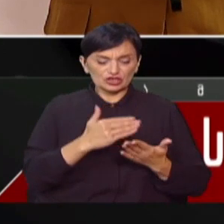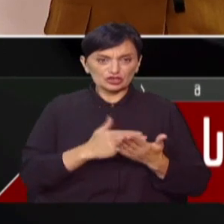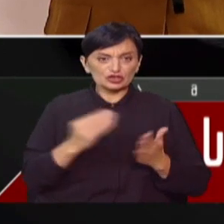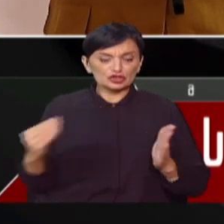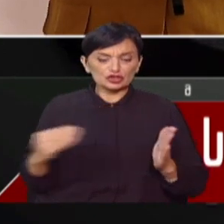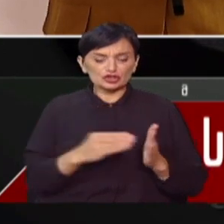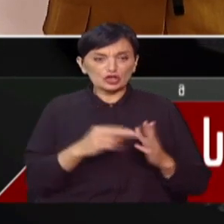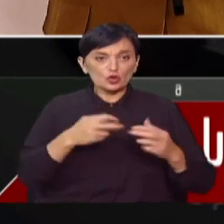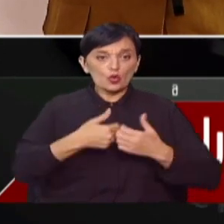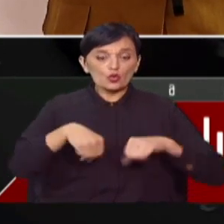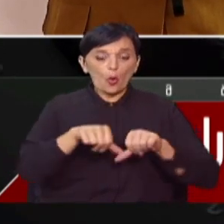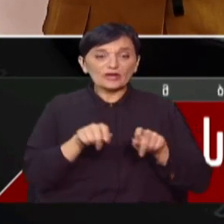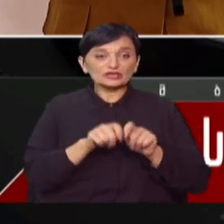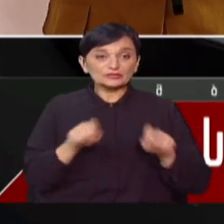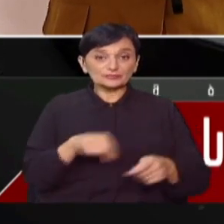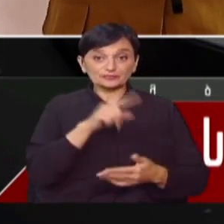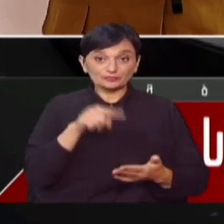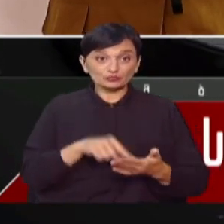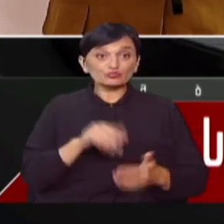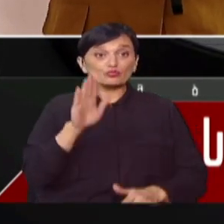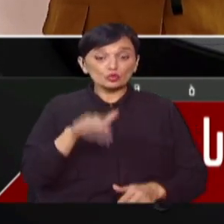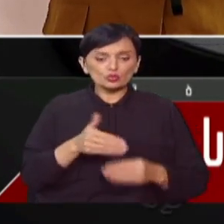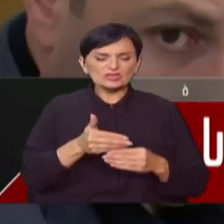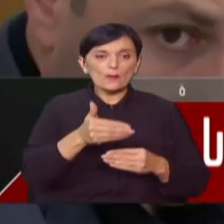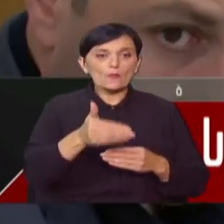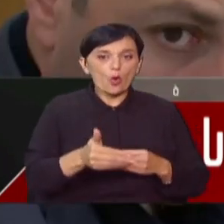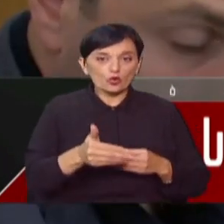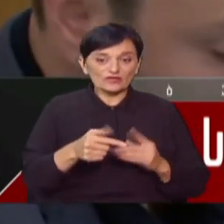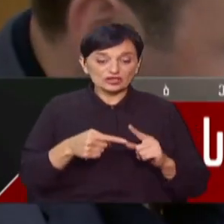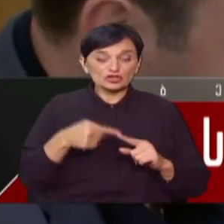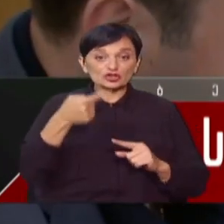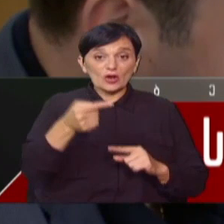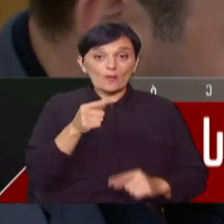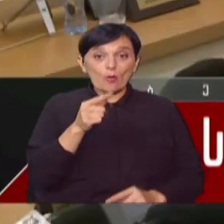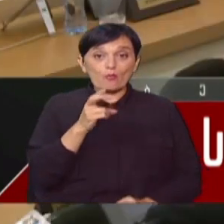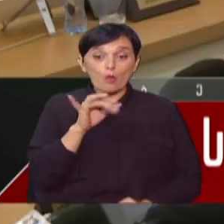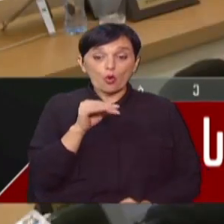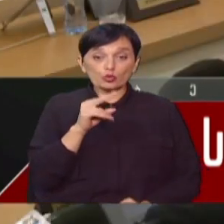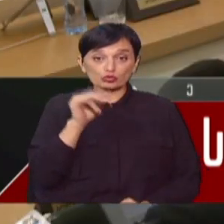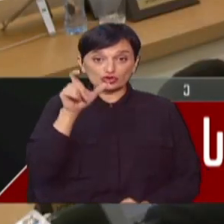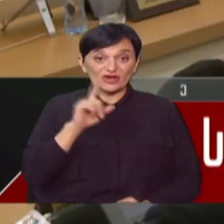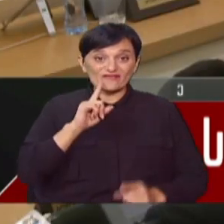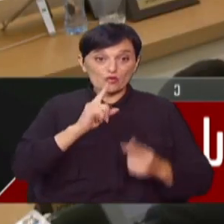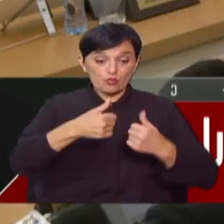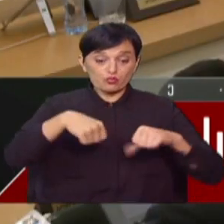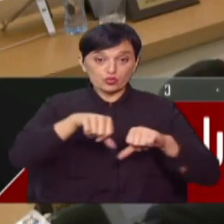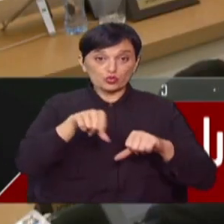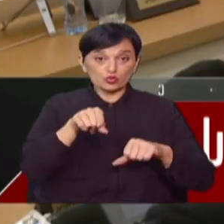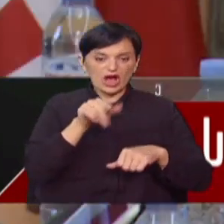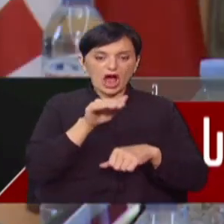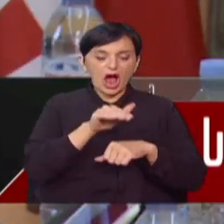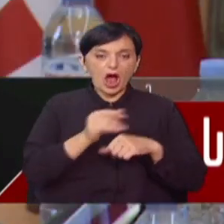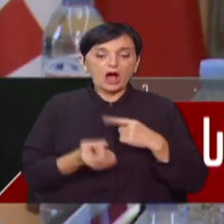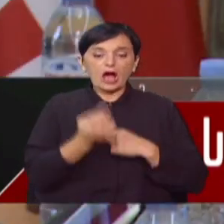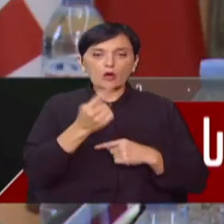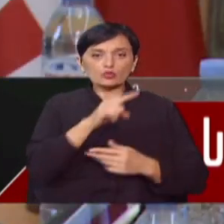იყო კომისიის შექმნის საკითხი, თუმცა მოგვიანებით მას შემდეგ რაც თინა ბოკუჩაომ ბიუროს ხდომაზე აღმოაჩინა ის,